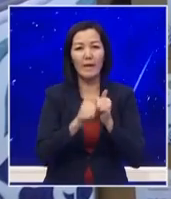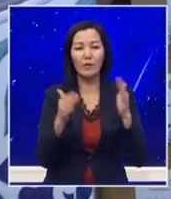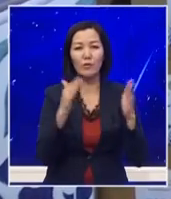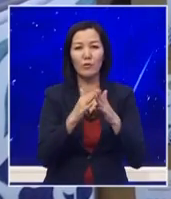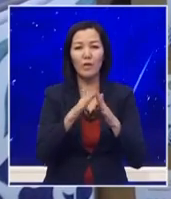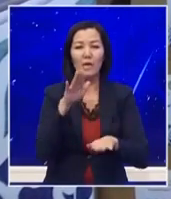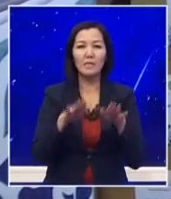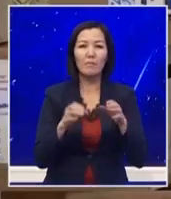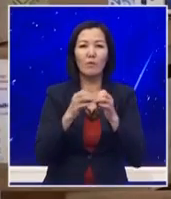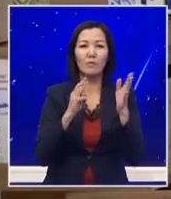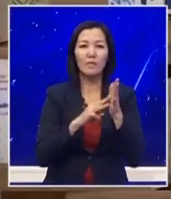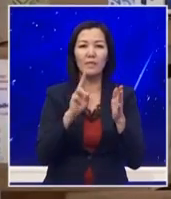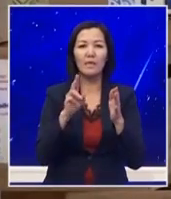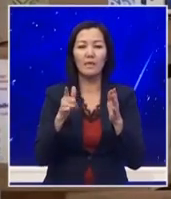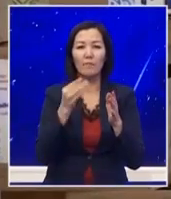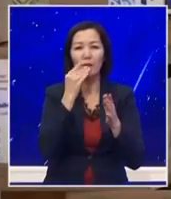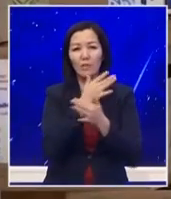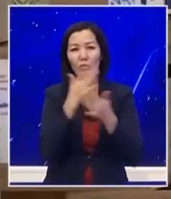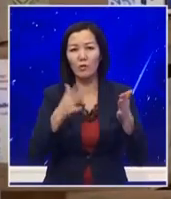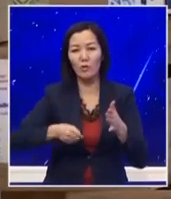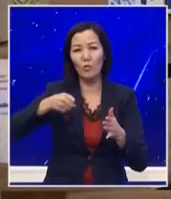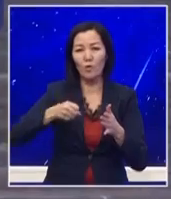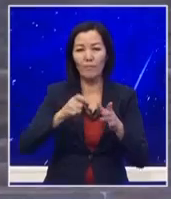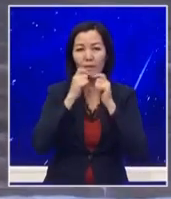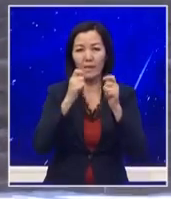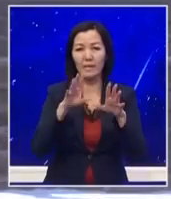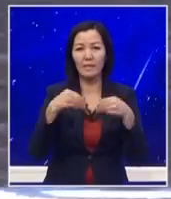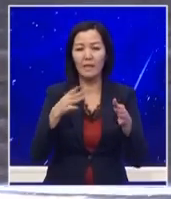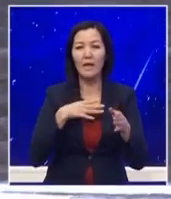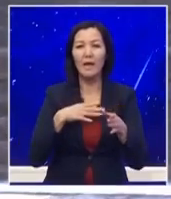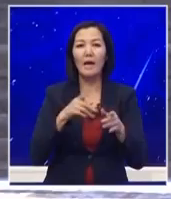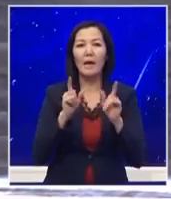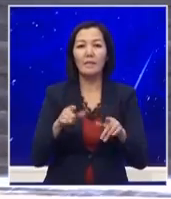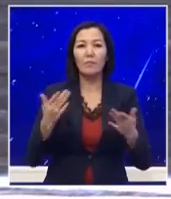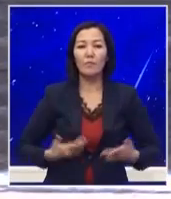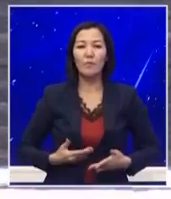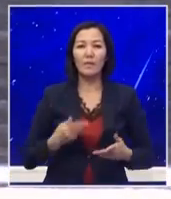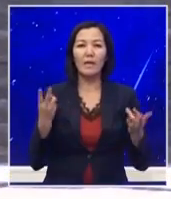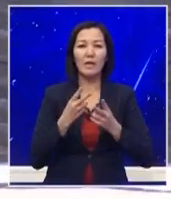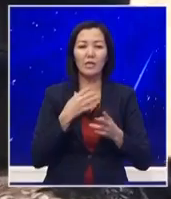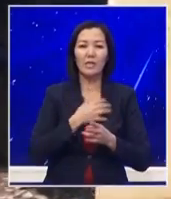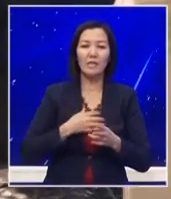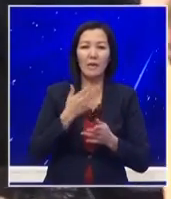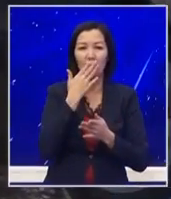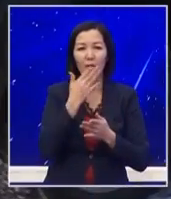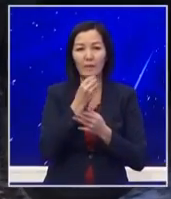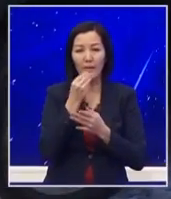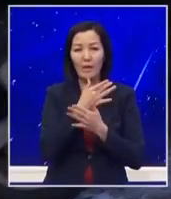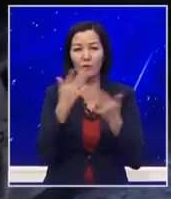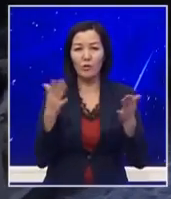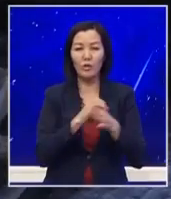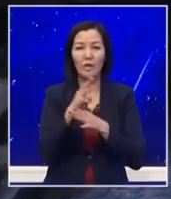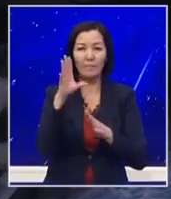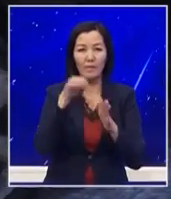әр шаңыраққа салмағы 18 келі болатын азық түлік қорабын таратты. Онда адам өміріне бірінші қажеттілік тағам түрлері